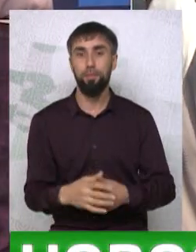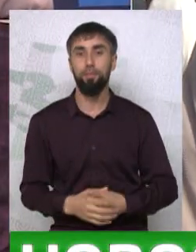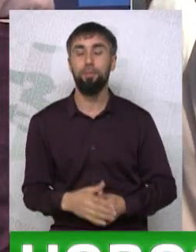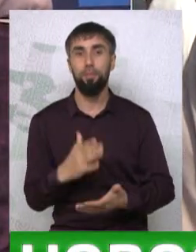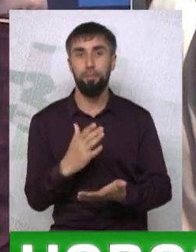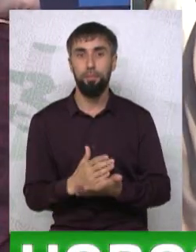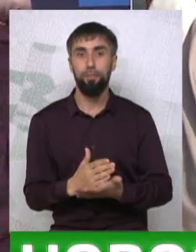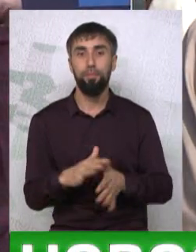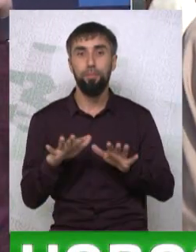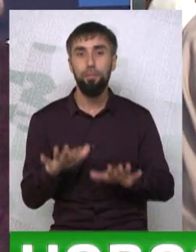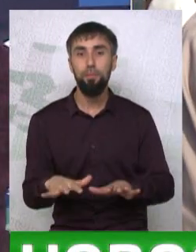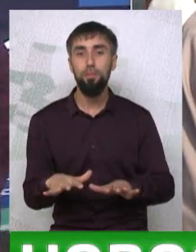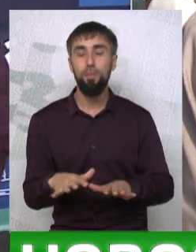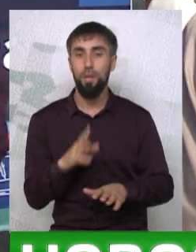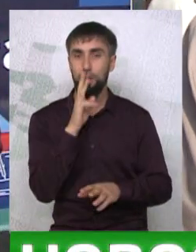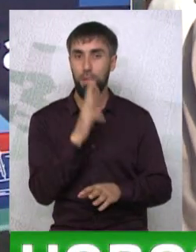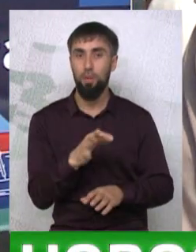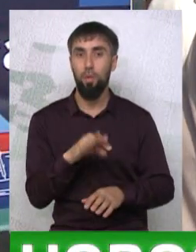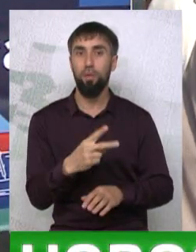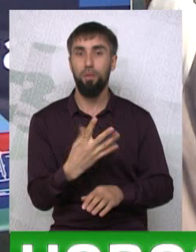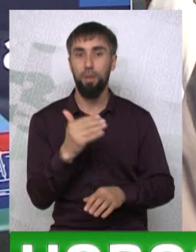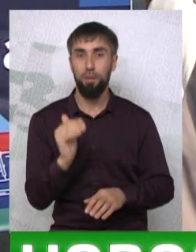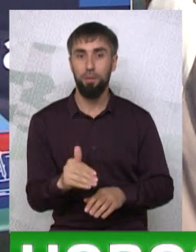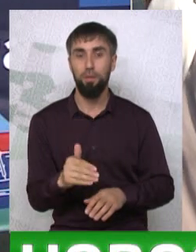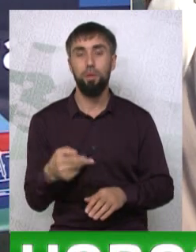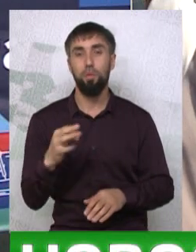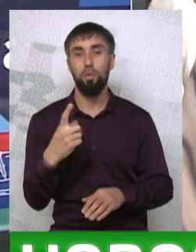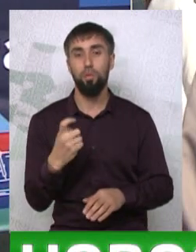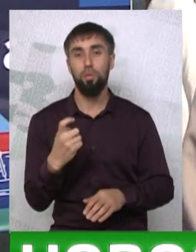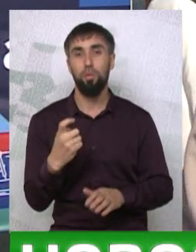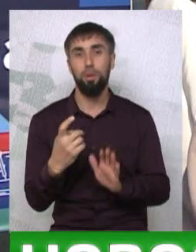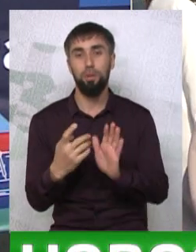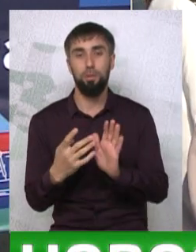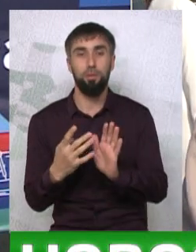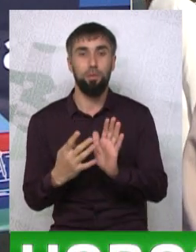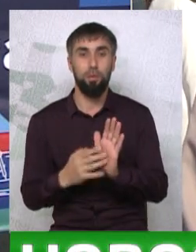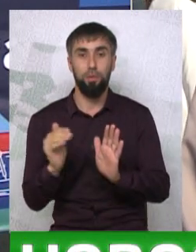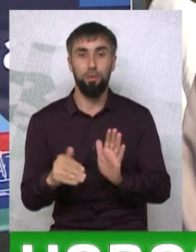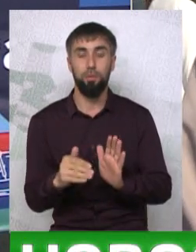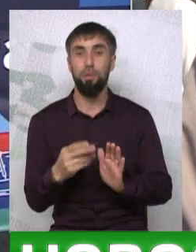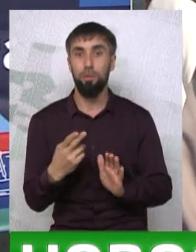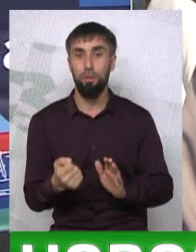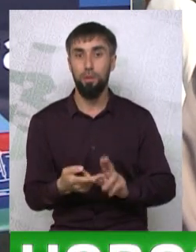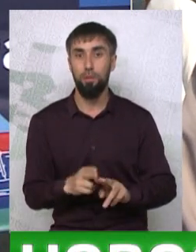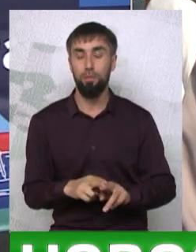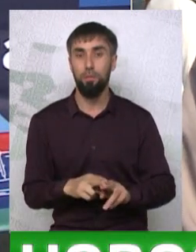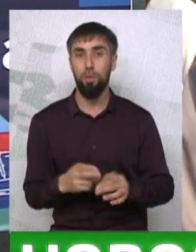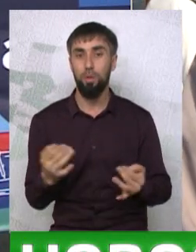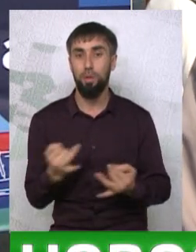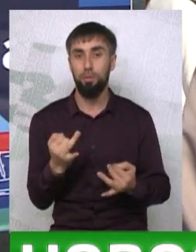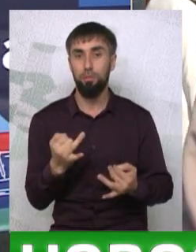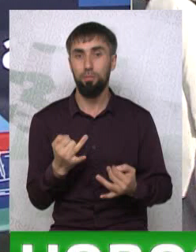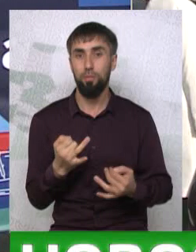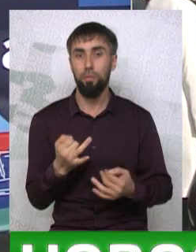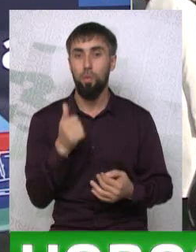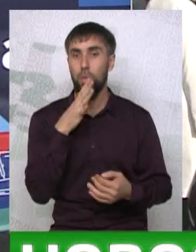Есть места с зарплатой от 25 тысяч до 190 тысяч рублей. Конечно, это соблазнительная заработная